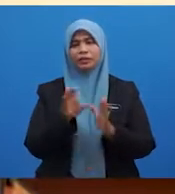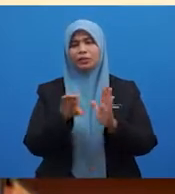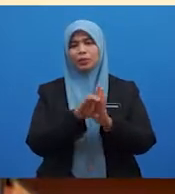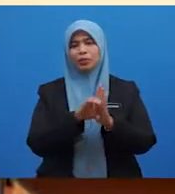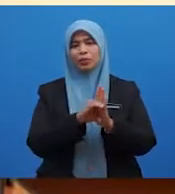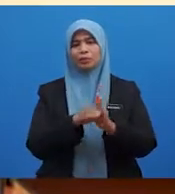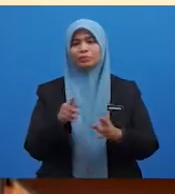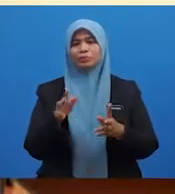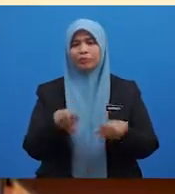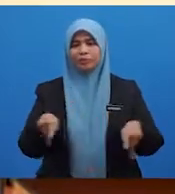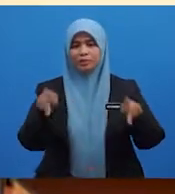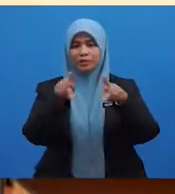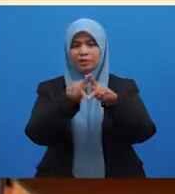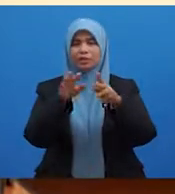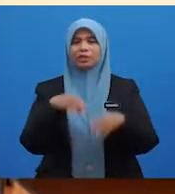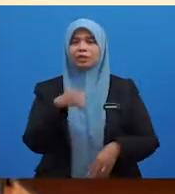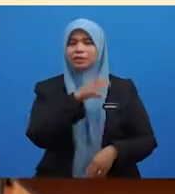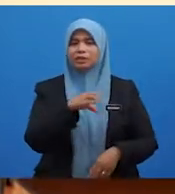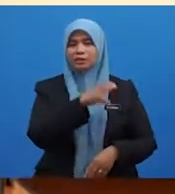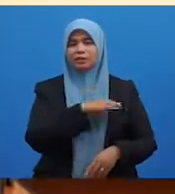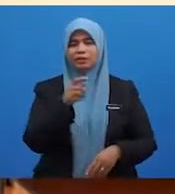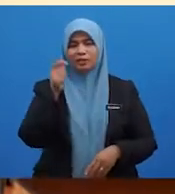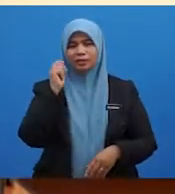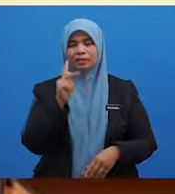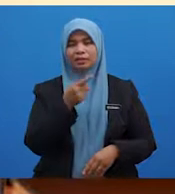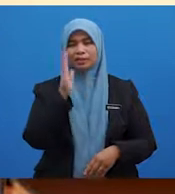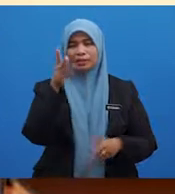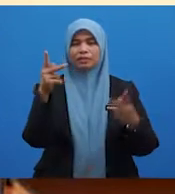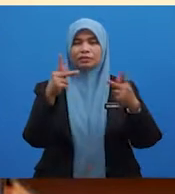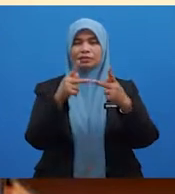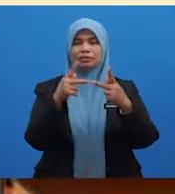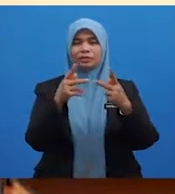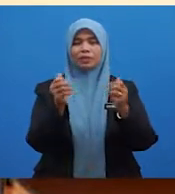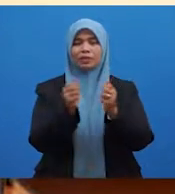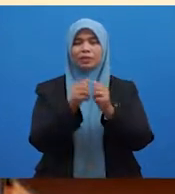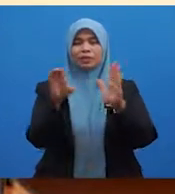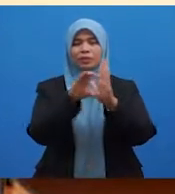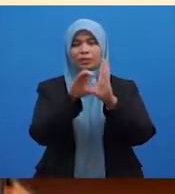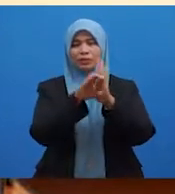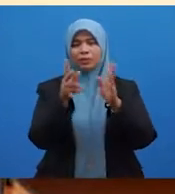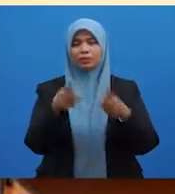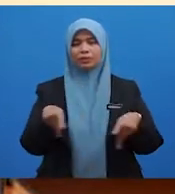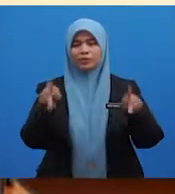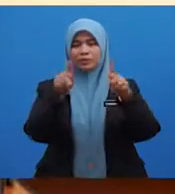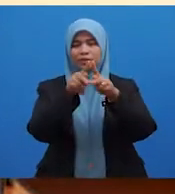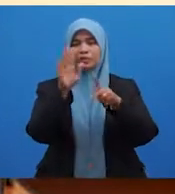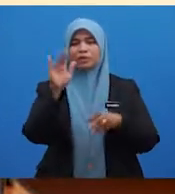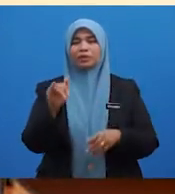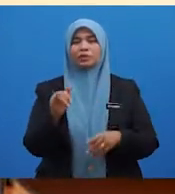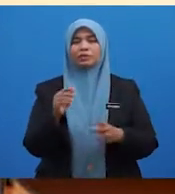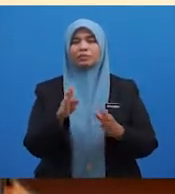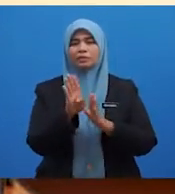peristiwa. Ciri-ciri tadi kita akan sesuaikan dengan contoh peristiwa